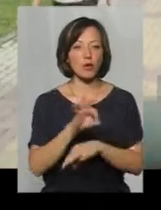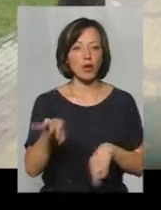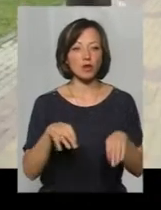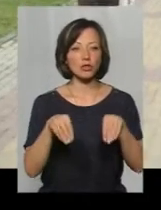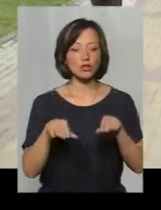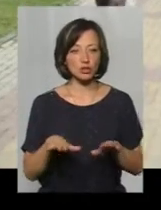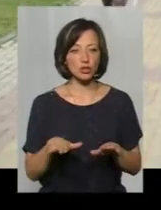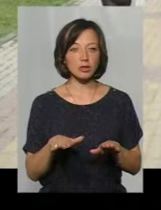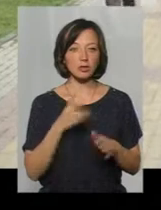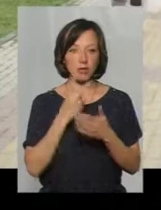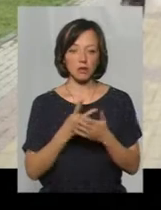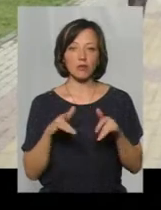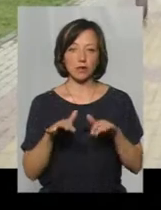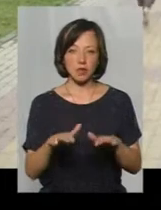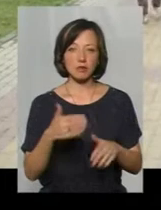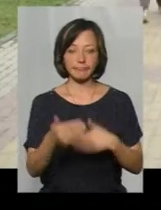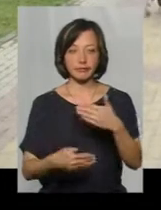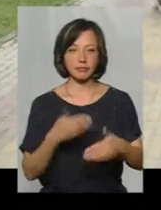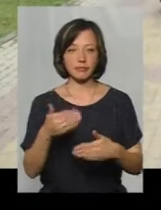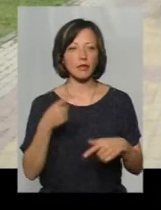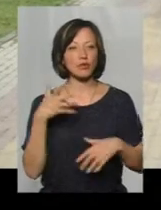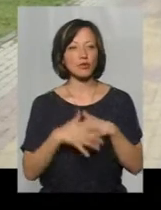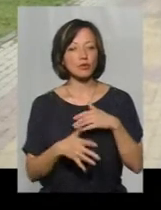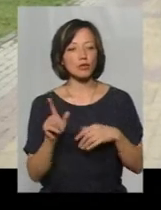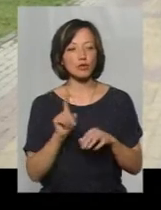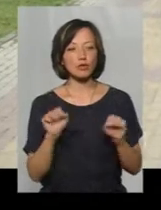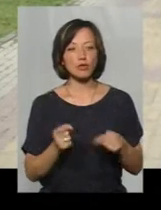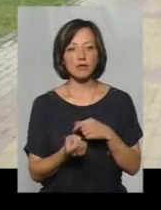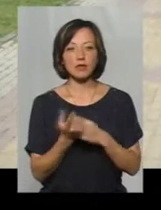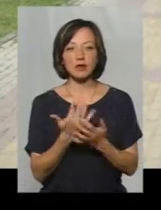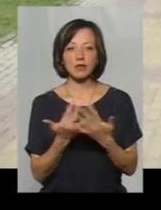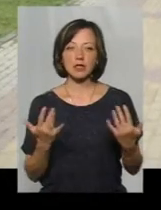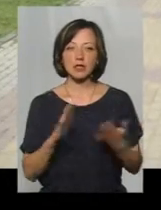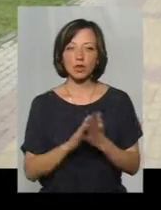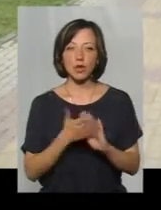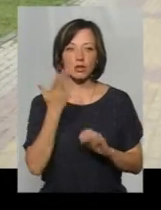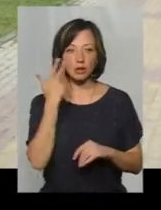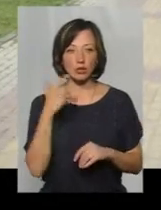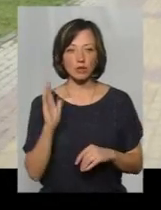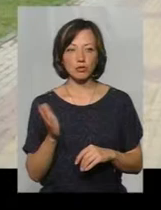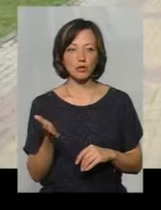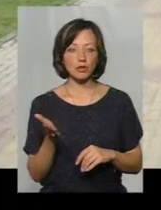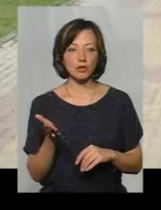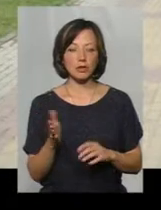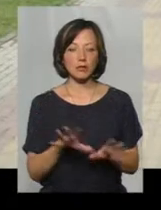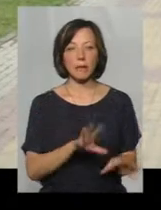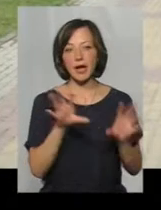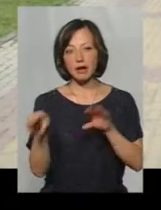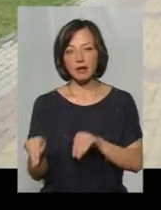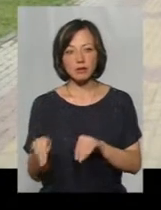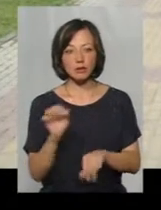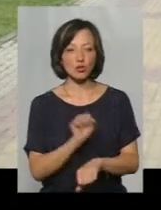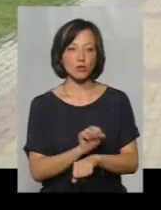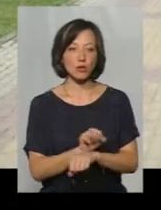рішення, тобто ми бачимо, процес іде. Зрозуміло, що можуть виникати різні ситуації, коли буде необхідно перенести зупинку.